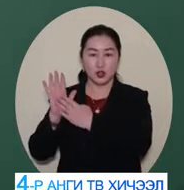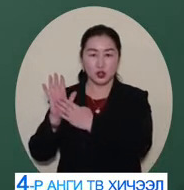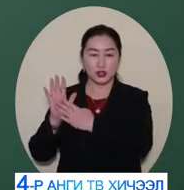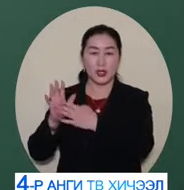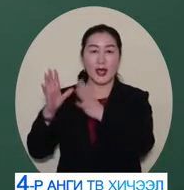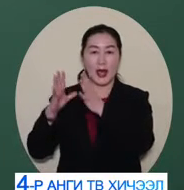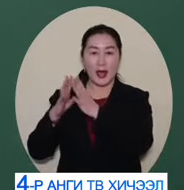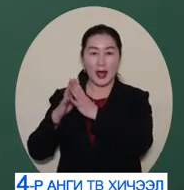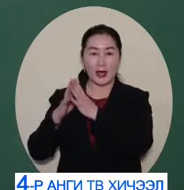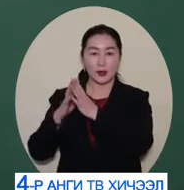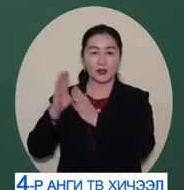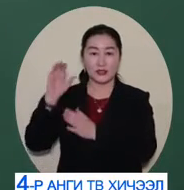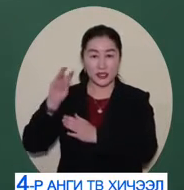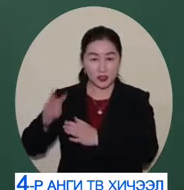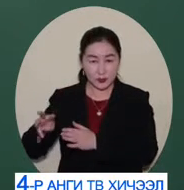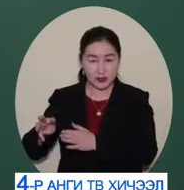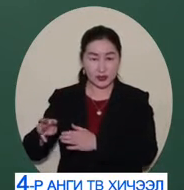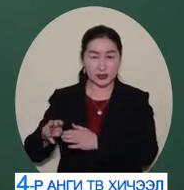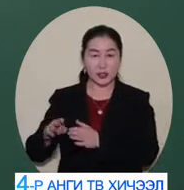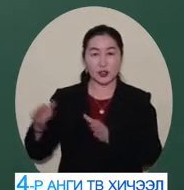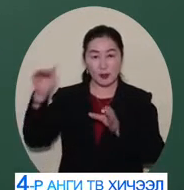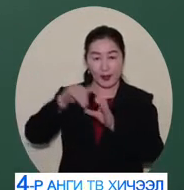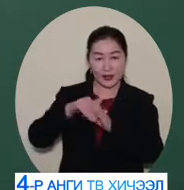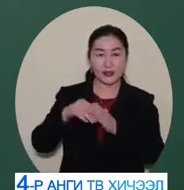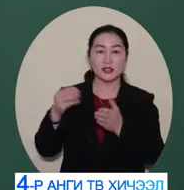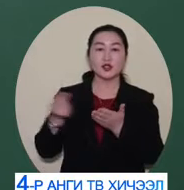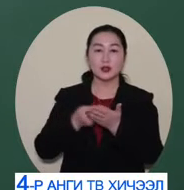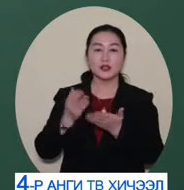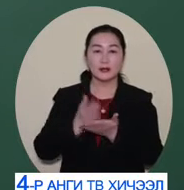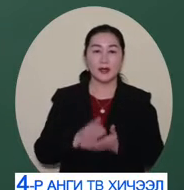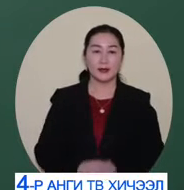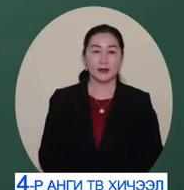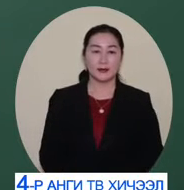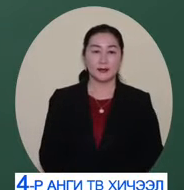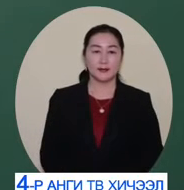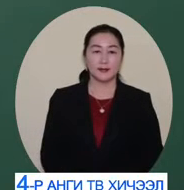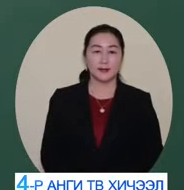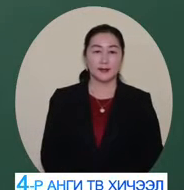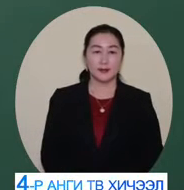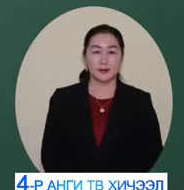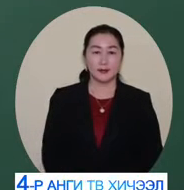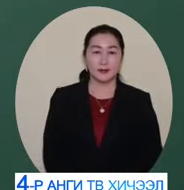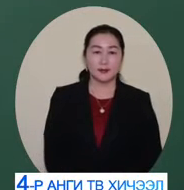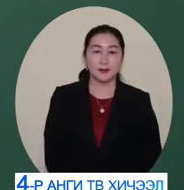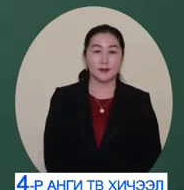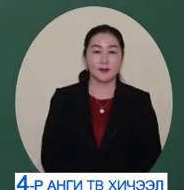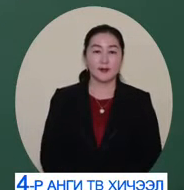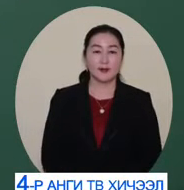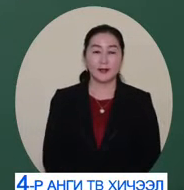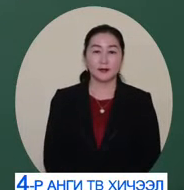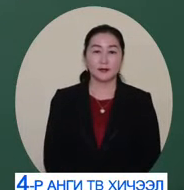зурж үзүүлье. За хүү өөрөө энэ 300 см 300 м зайг зурхтаа энэ